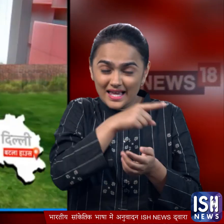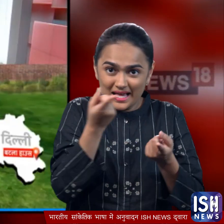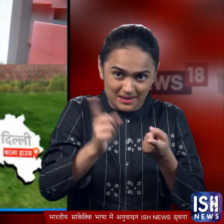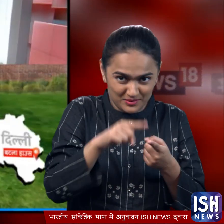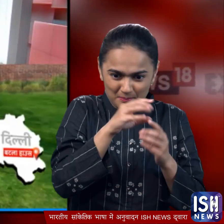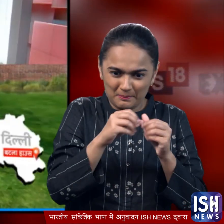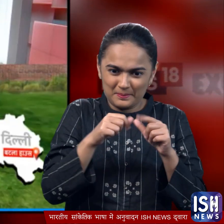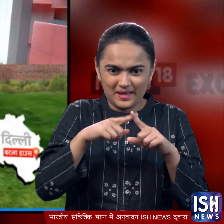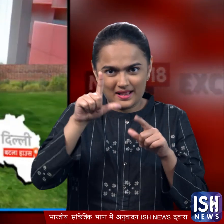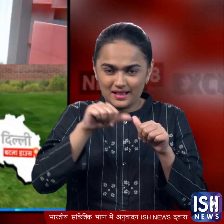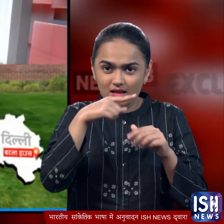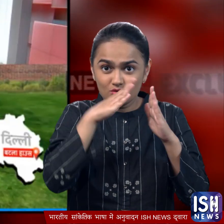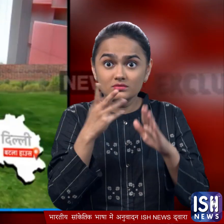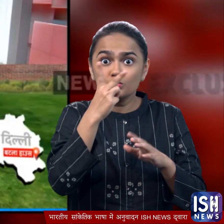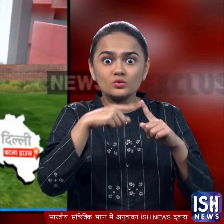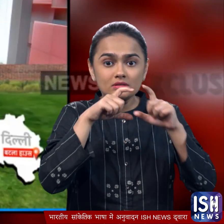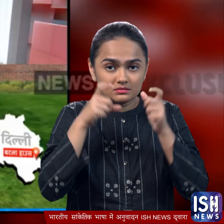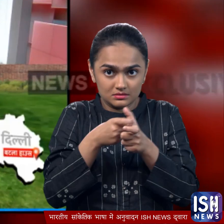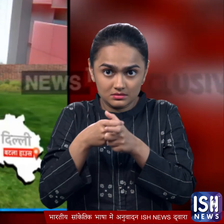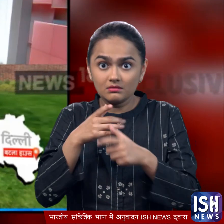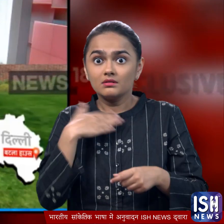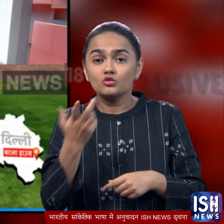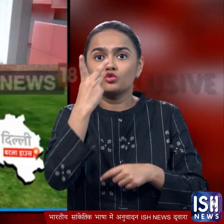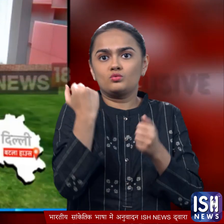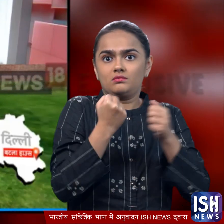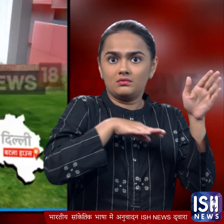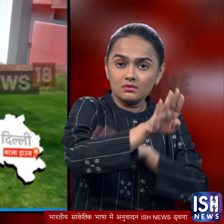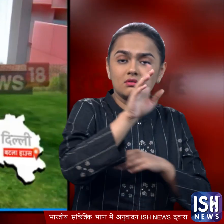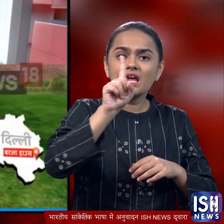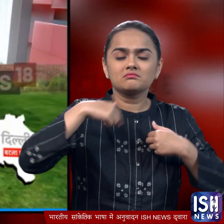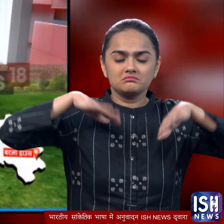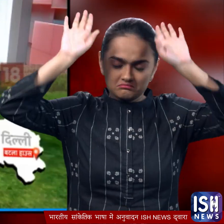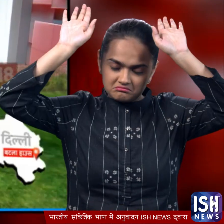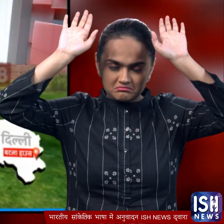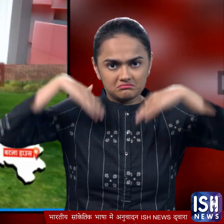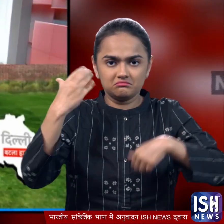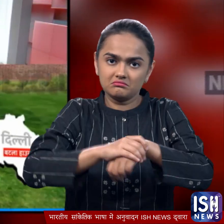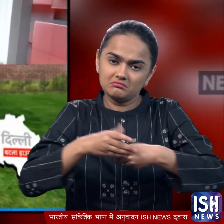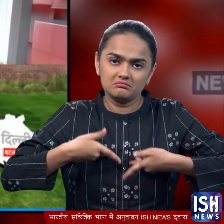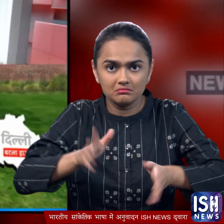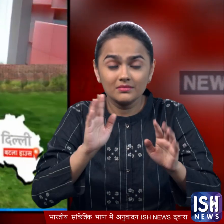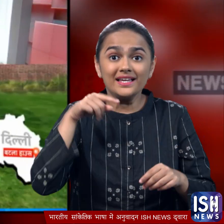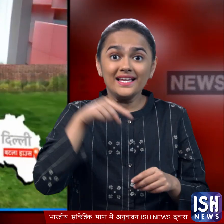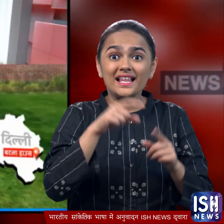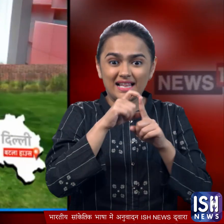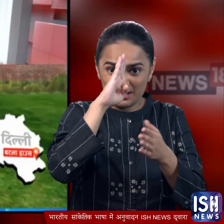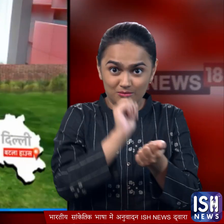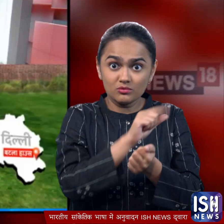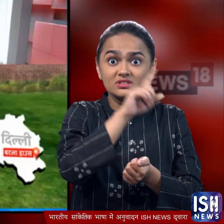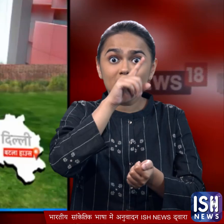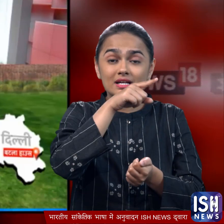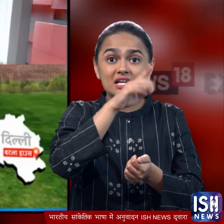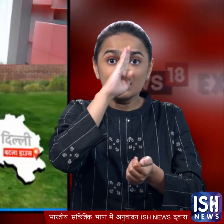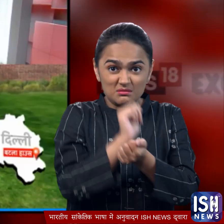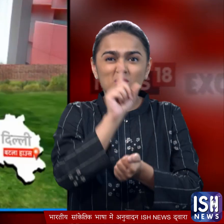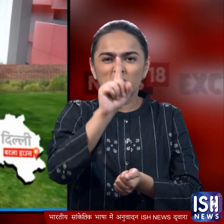में हुआ था, जिसमें 2 आतंकी मारे गए थे, जबकि 2 फरार हो गए थे और एक ने सरेंडर कर दिया था। इस एनकाउंटर में दिल्ली पुलिस के एक इंस्पेक्टर भी शहीद हो